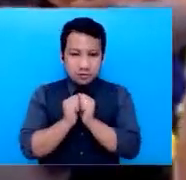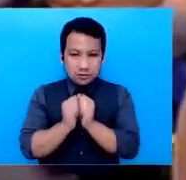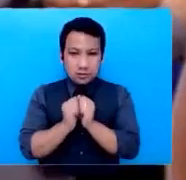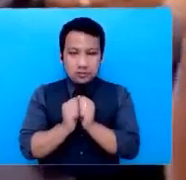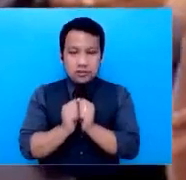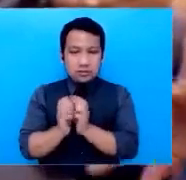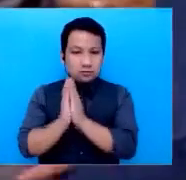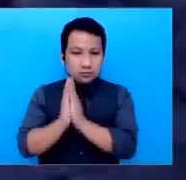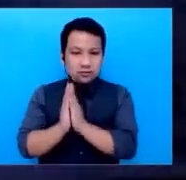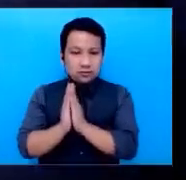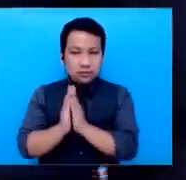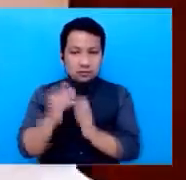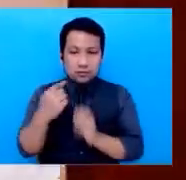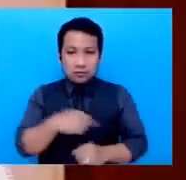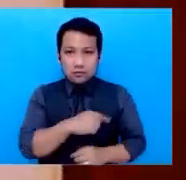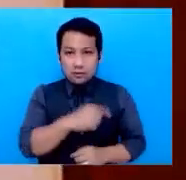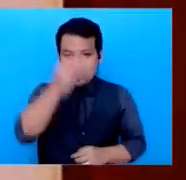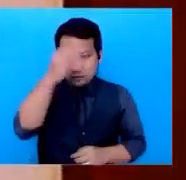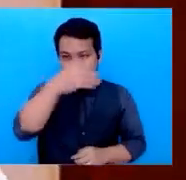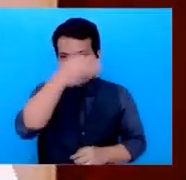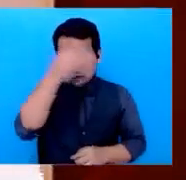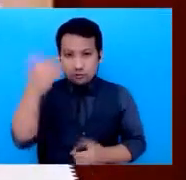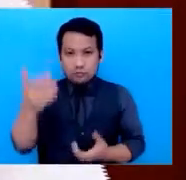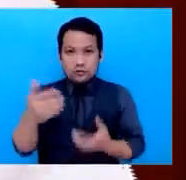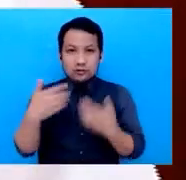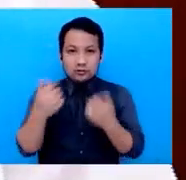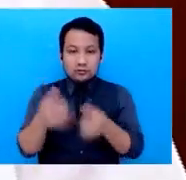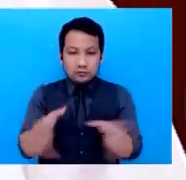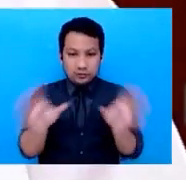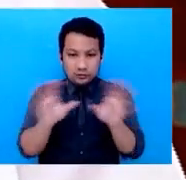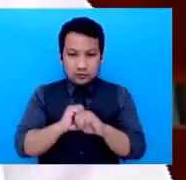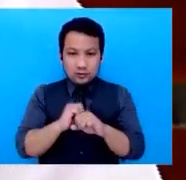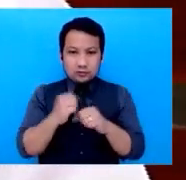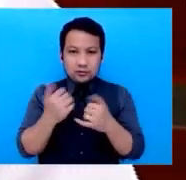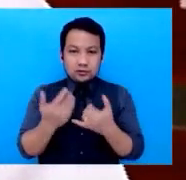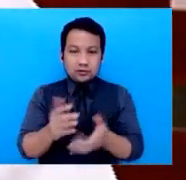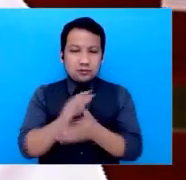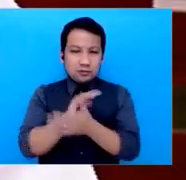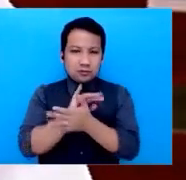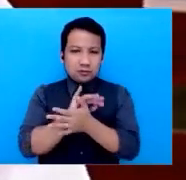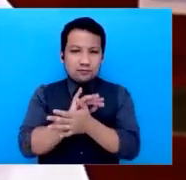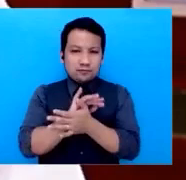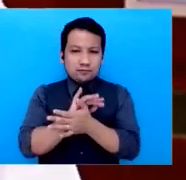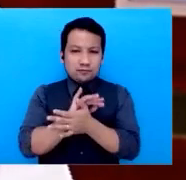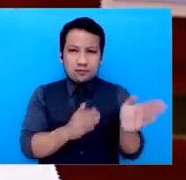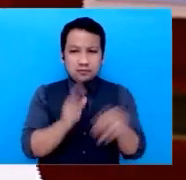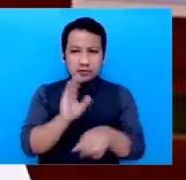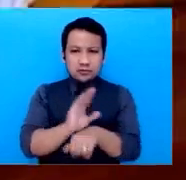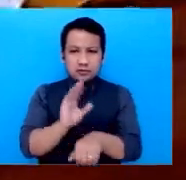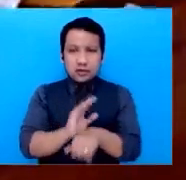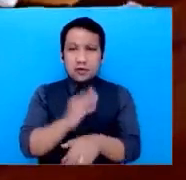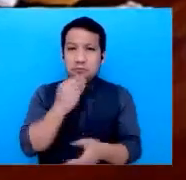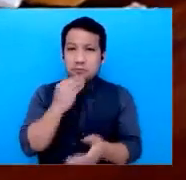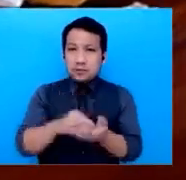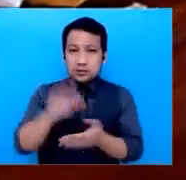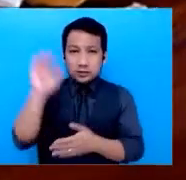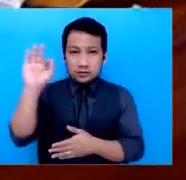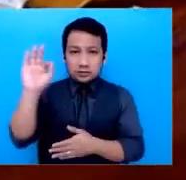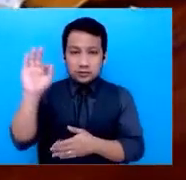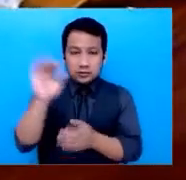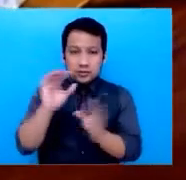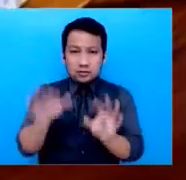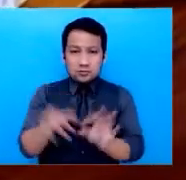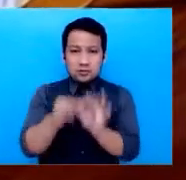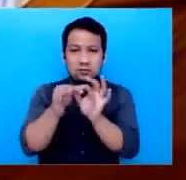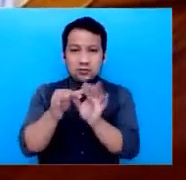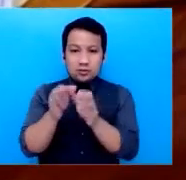mga Katoliko na kausap natin ang matapos na ang pandemya. Ayon sa Baclaran Church, ang mensahe ng kapisahan ng Imakulada, ang pangalagaan